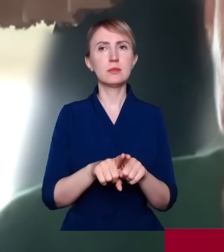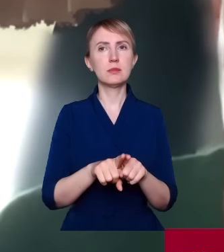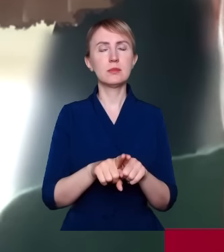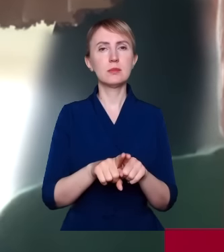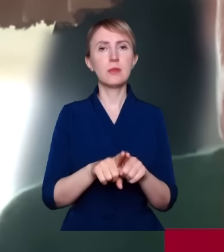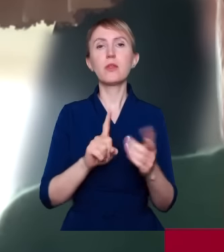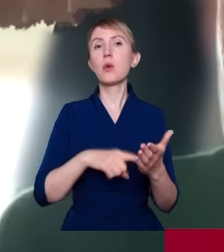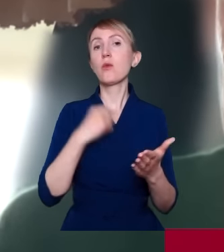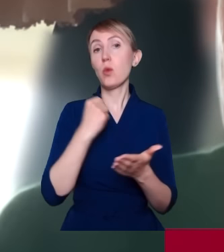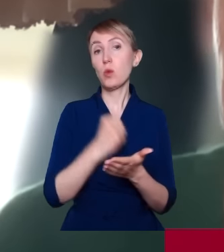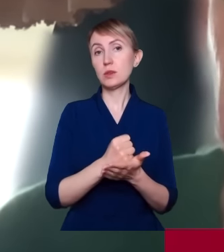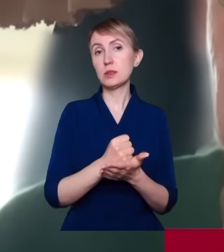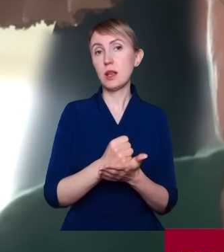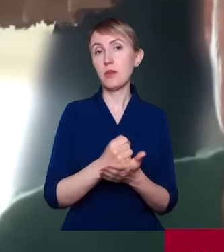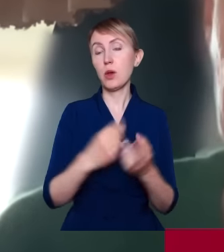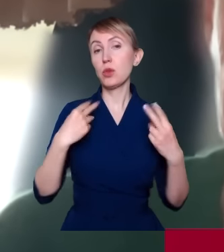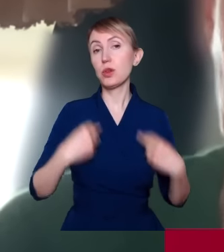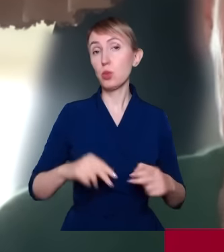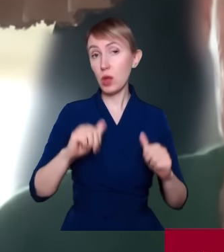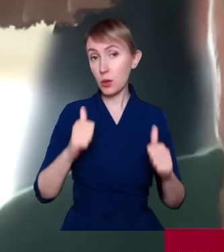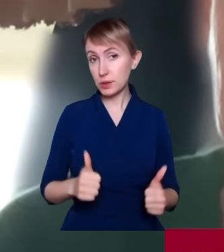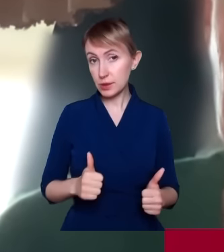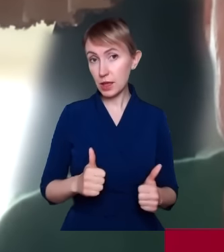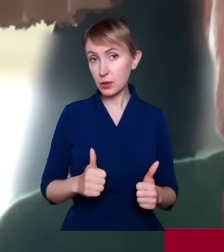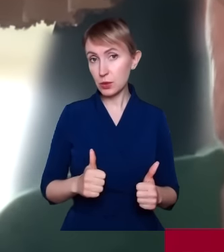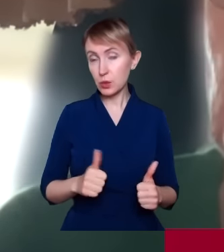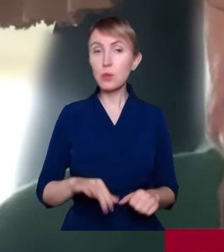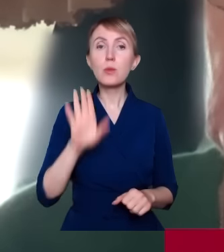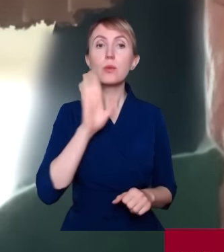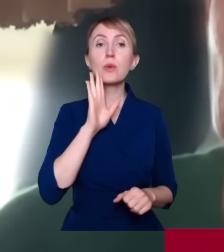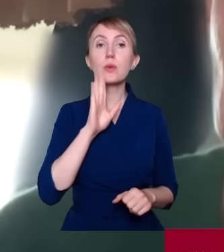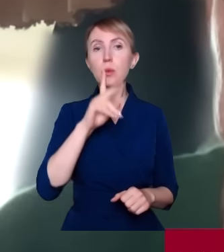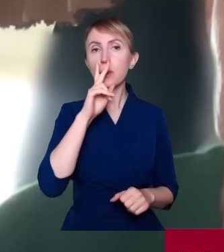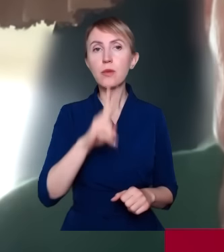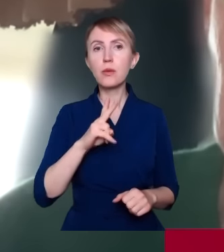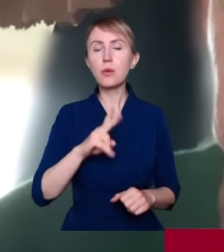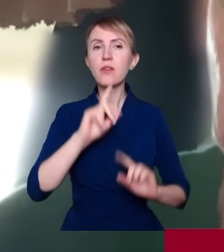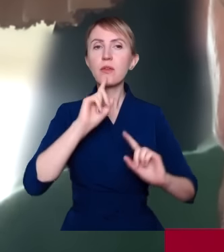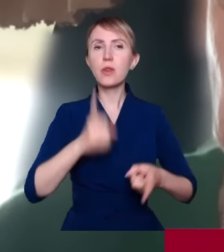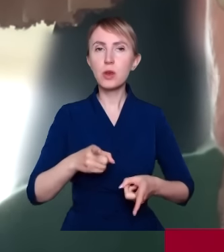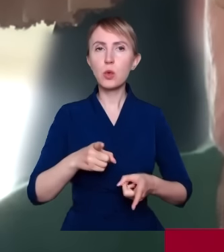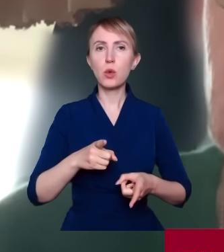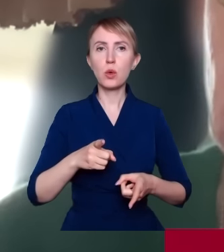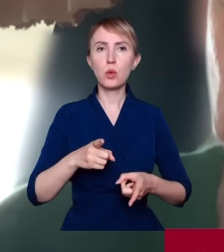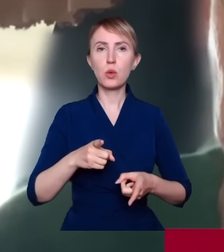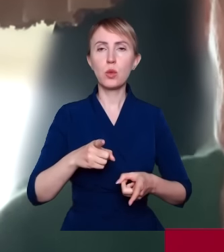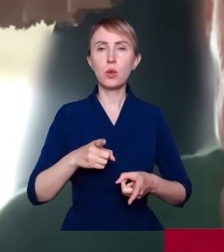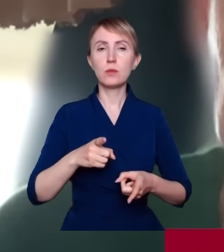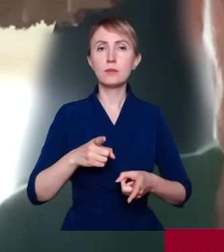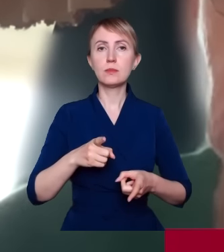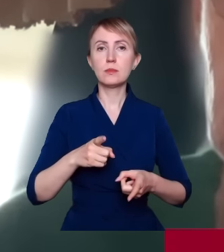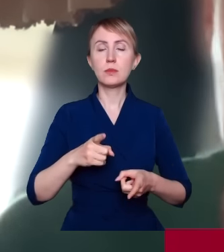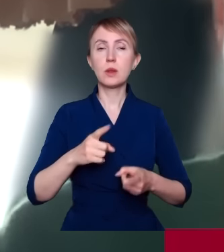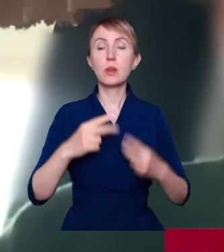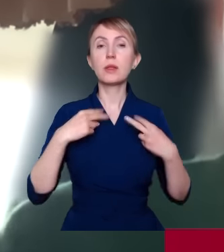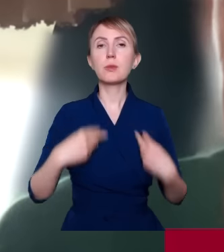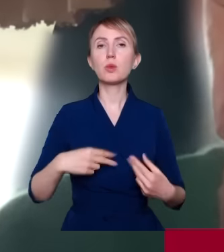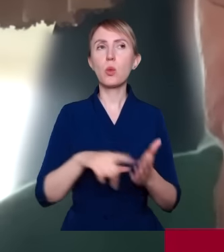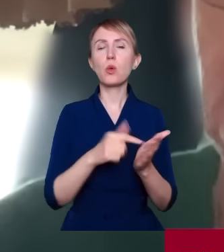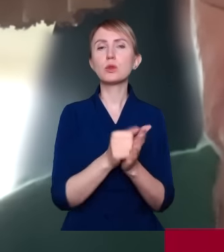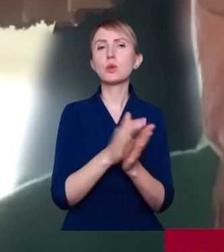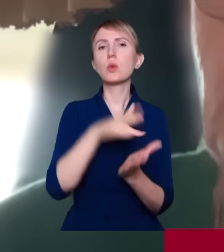o Trybunale Stanu, tak jak to wynika z wyroku przyjętego przez Trybunał Konstytucyjny